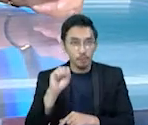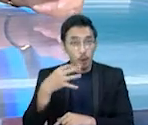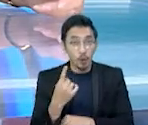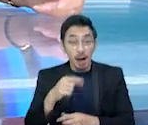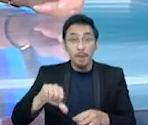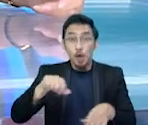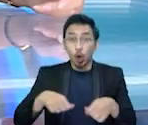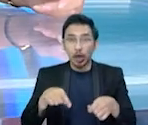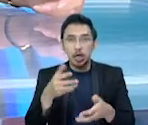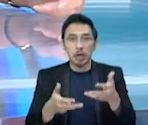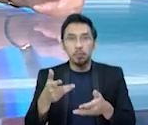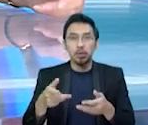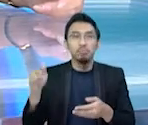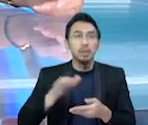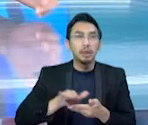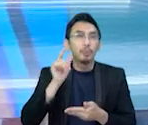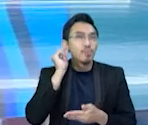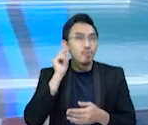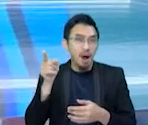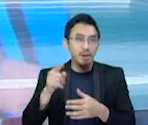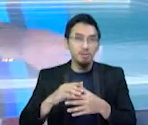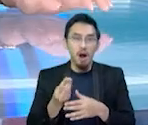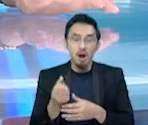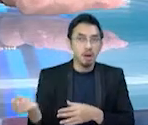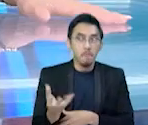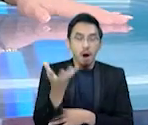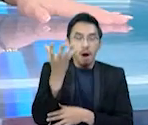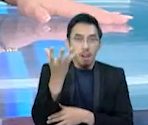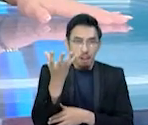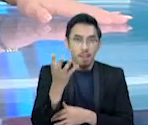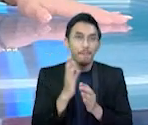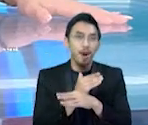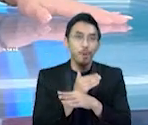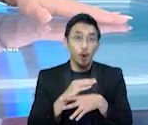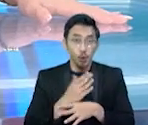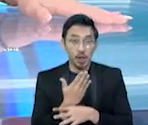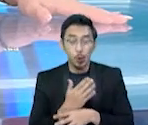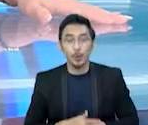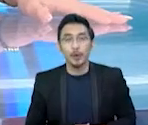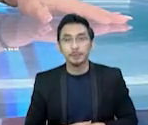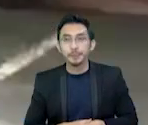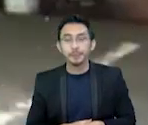dikirim seorang wanita memakai bus ke Pekanbaru Riau untuk dijual kembali dengan harga mahal